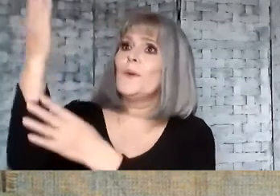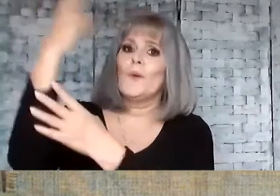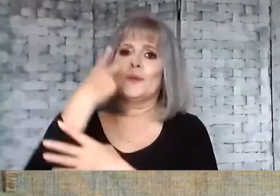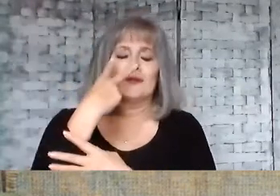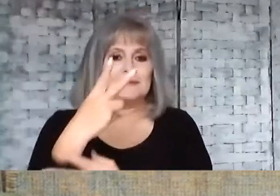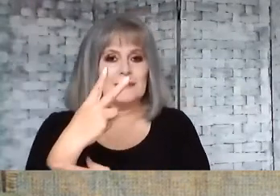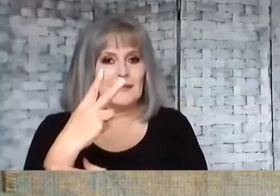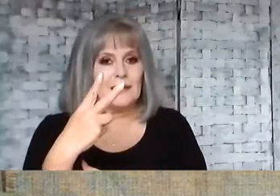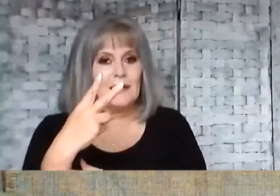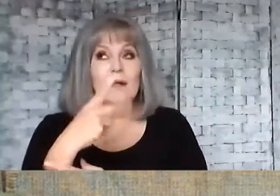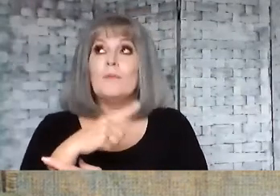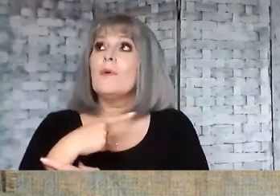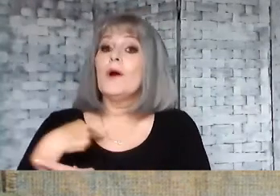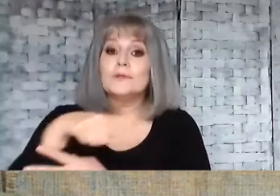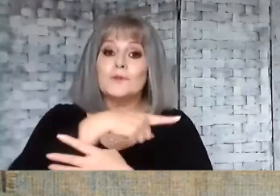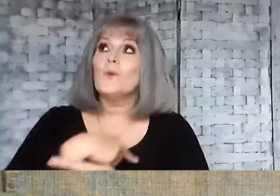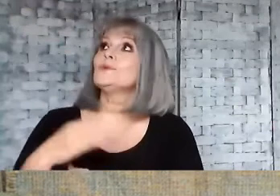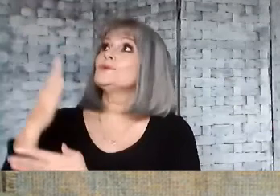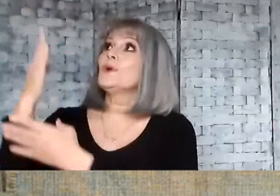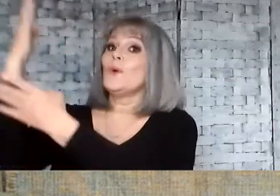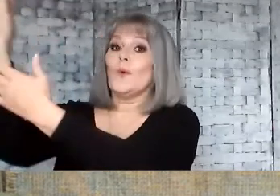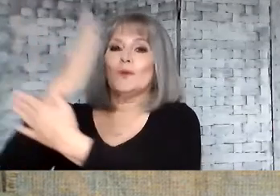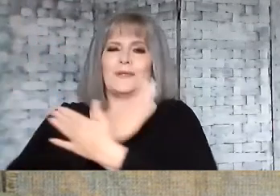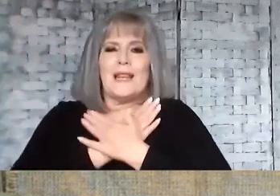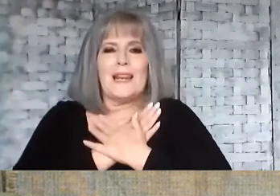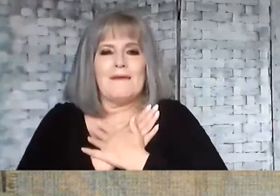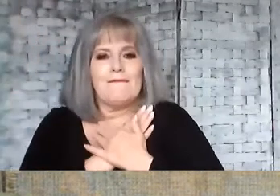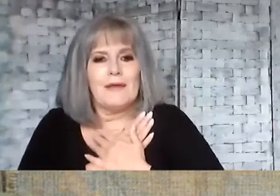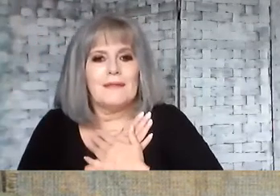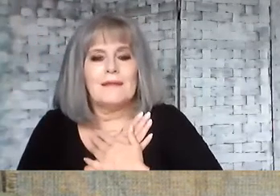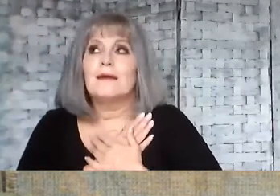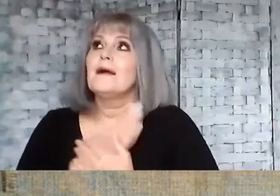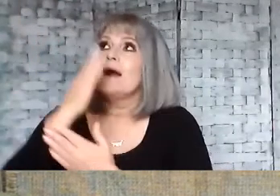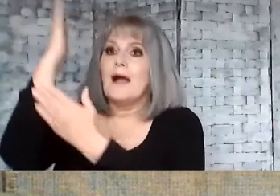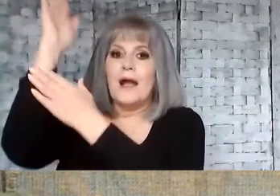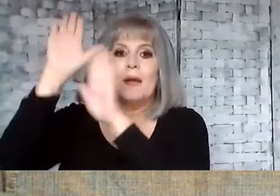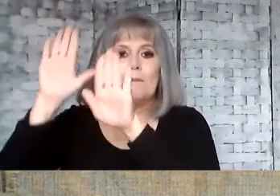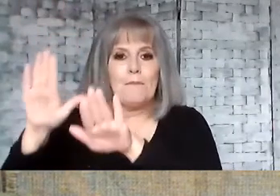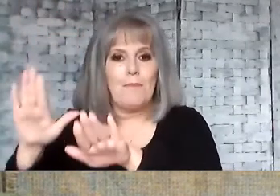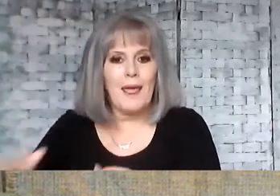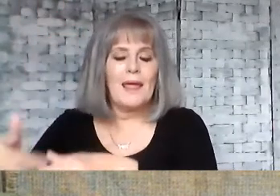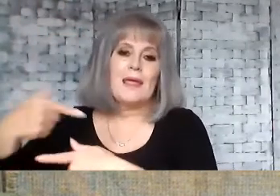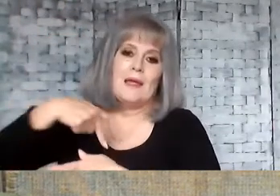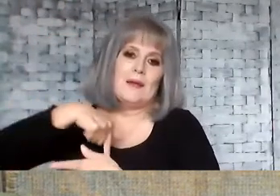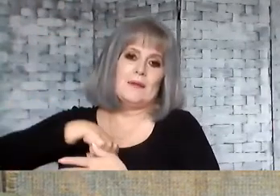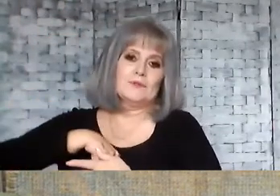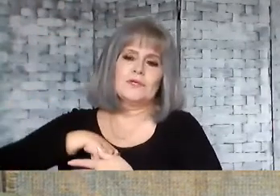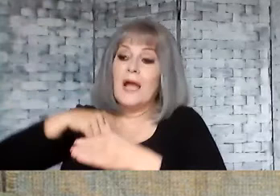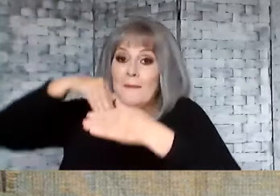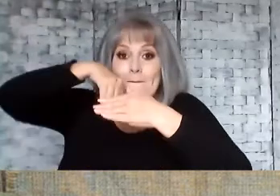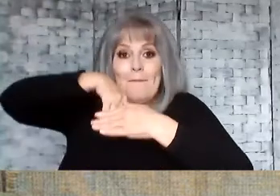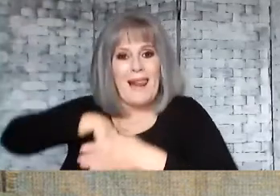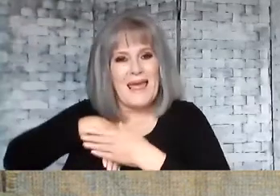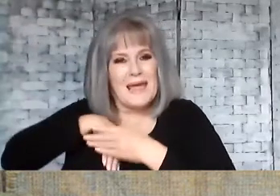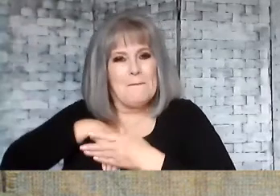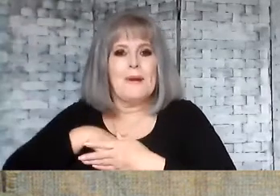ons mekaar lief het, woon God. Dis wat die woordjie bly beteken mos. Bly beteken nie net, hy is die hele tyd by